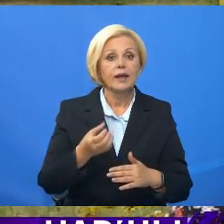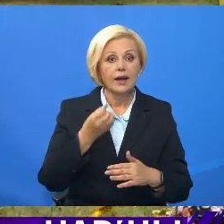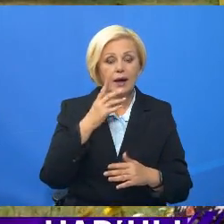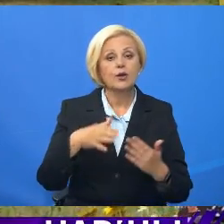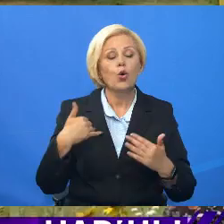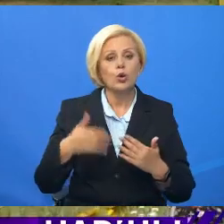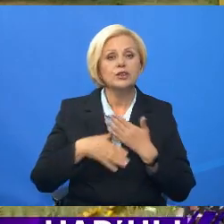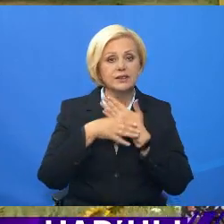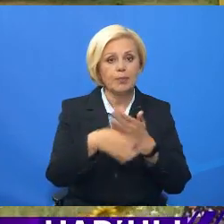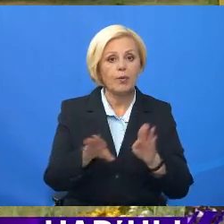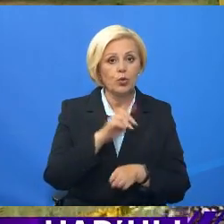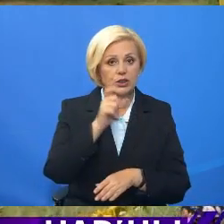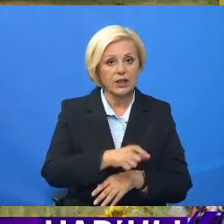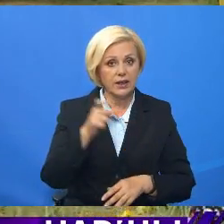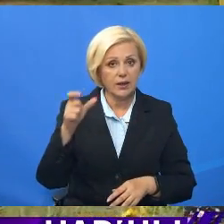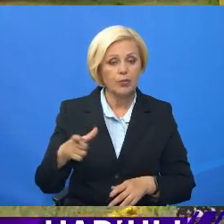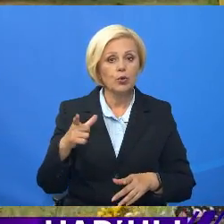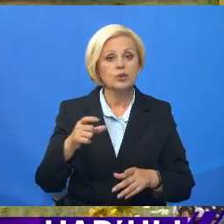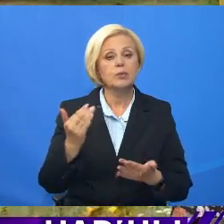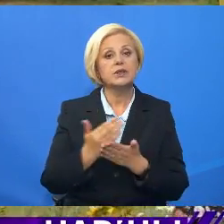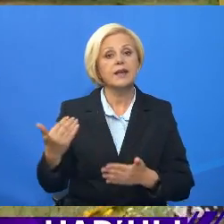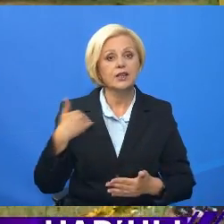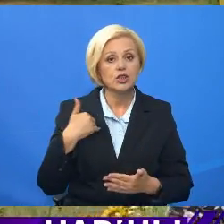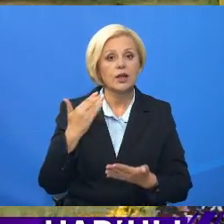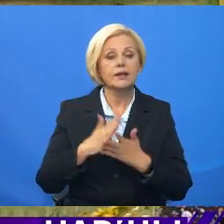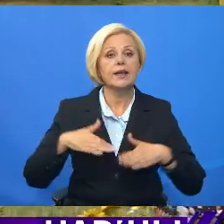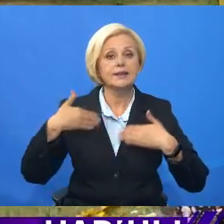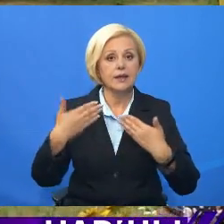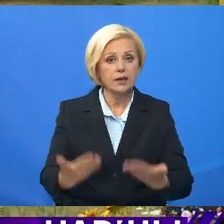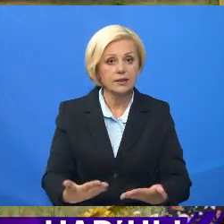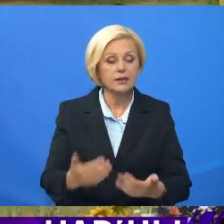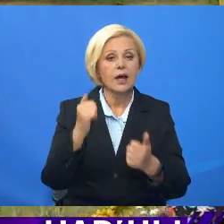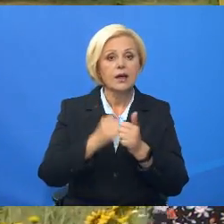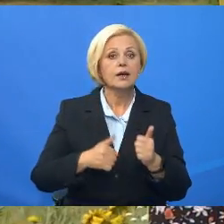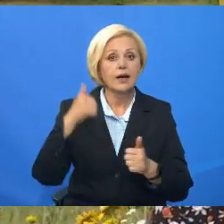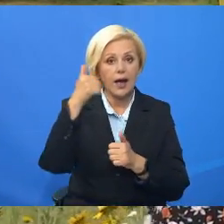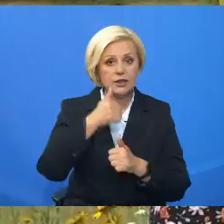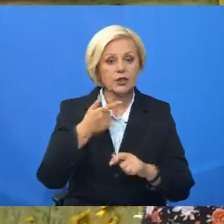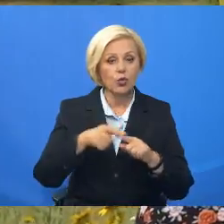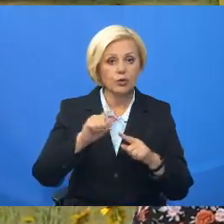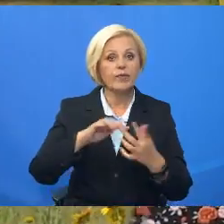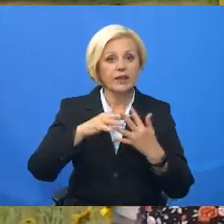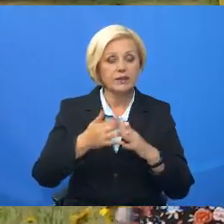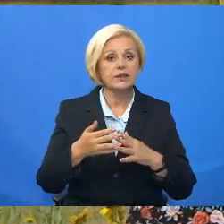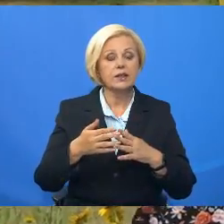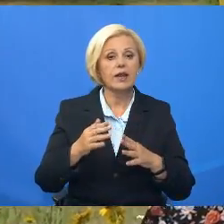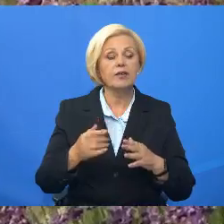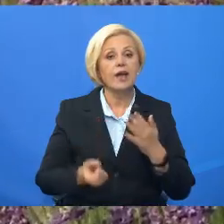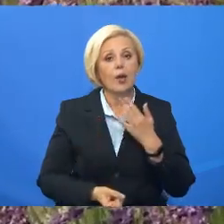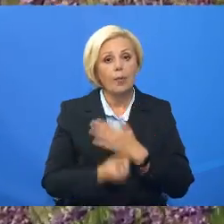людям, подставить плечо где-то, где есть желание, где есть инициатива. Каждый год в данном населенном пункте рождается